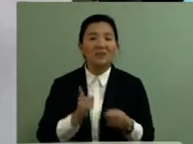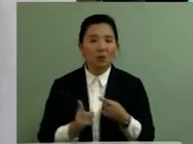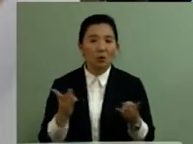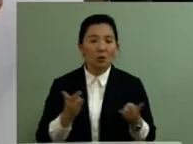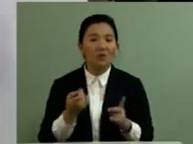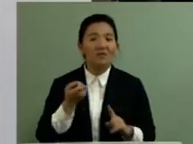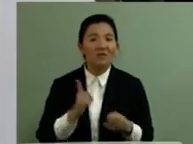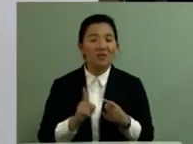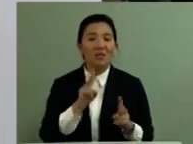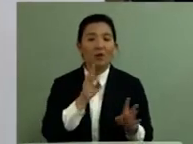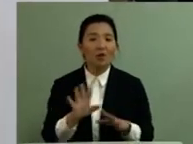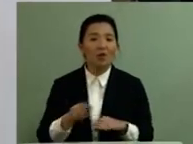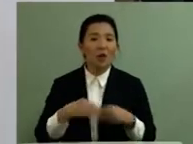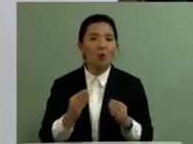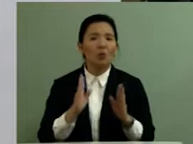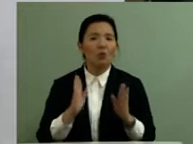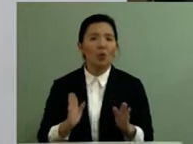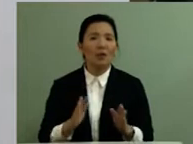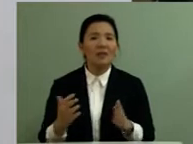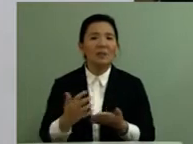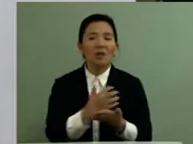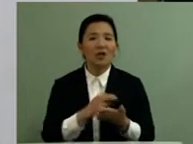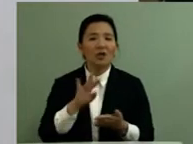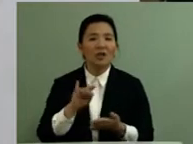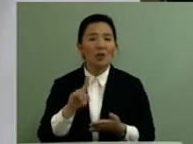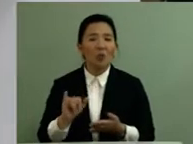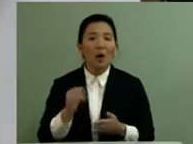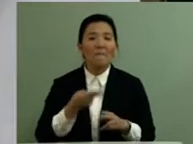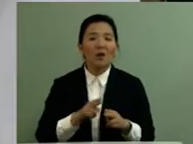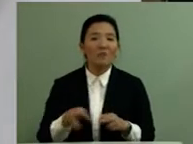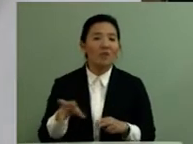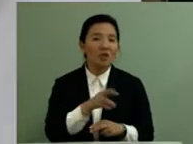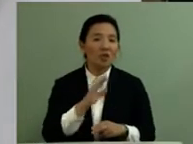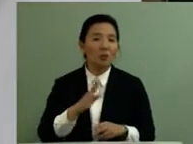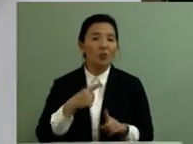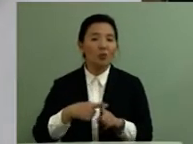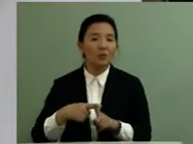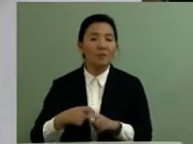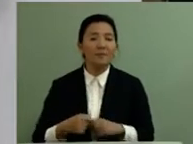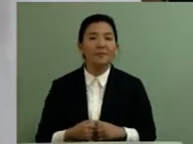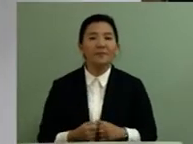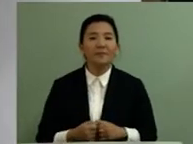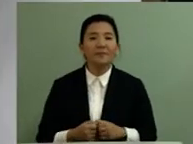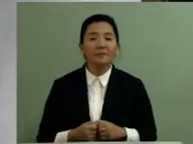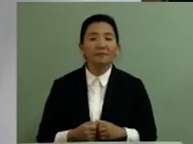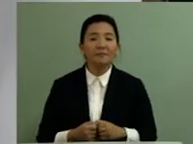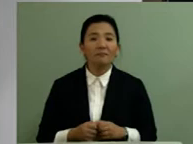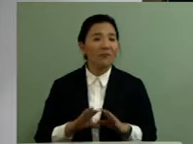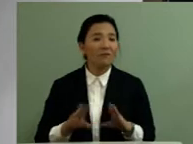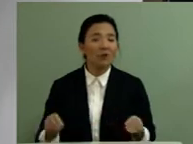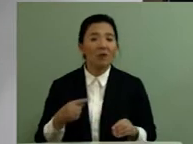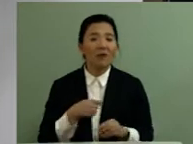изображение. Действительное изображение дает только собирающая линза. Поэтому везде будут стоять знаки плюс. Все,